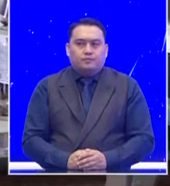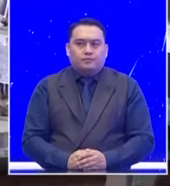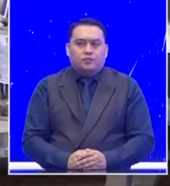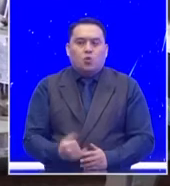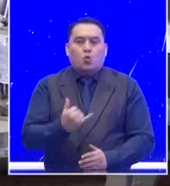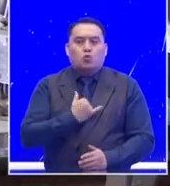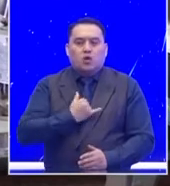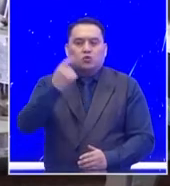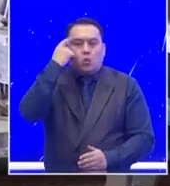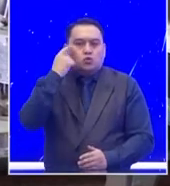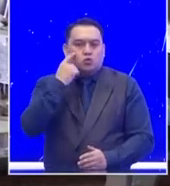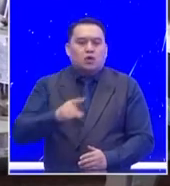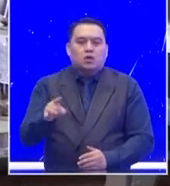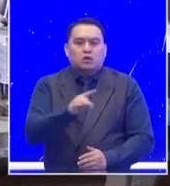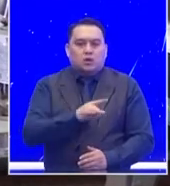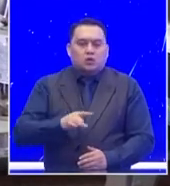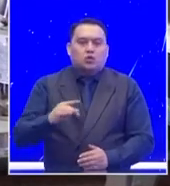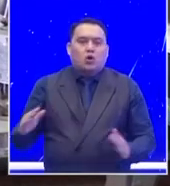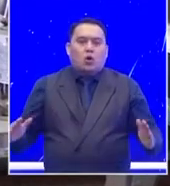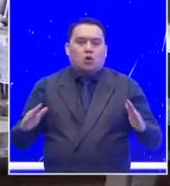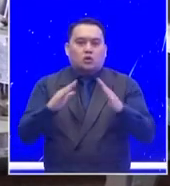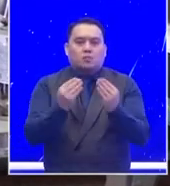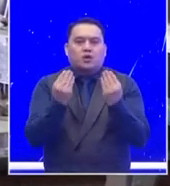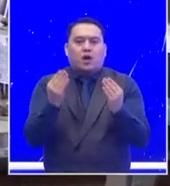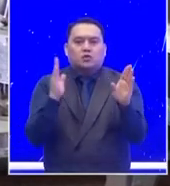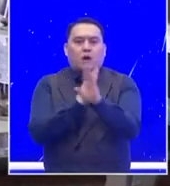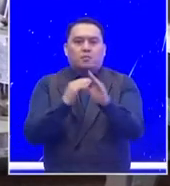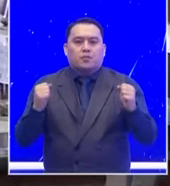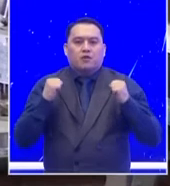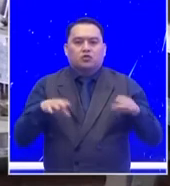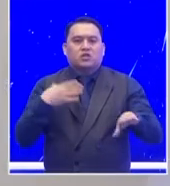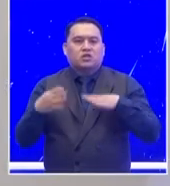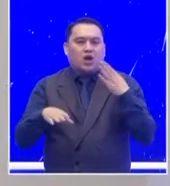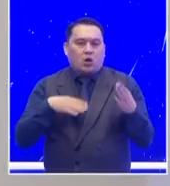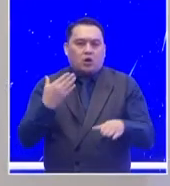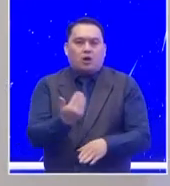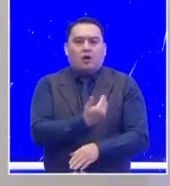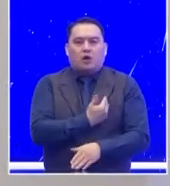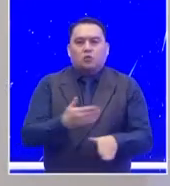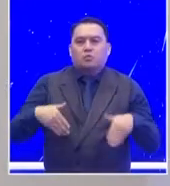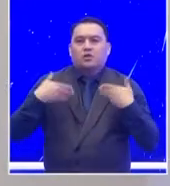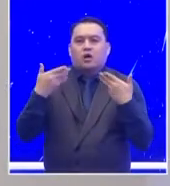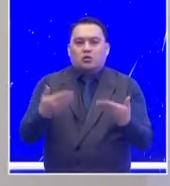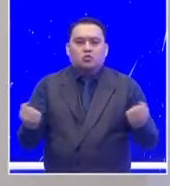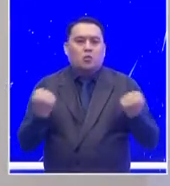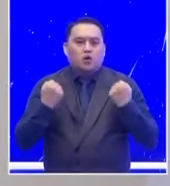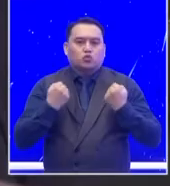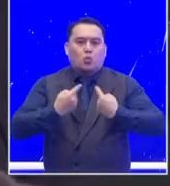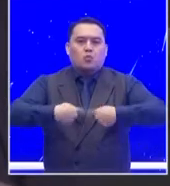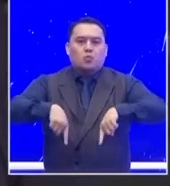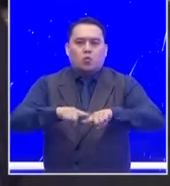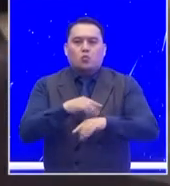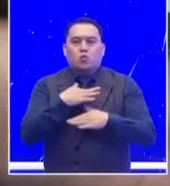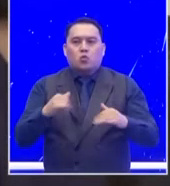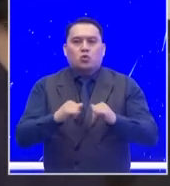У нас в Коксусском районе есть гора Шаган. Там очень прекрасный климат для проведения тренировок. Я бы хотел предложить открыть там спортивную базу. Во